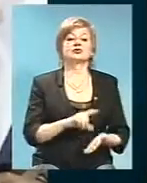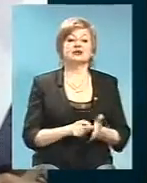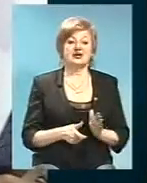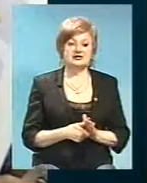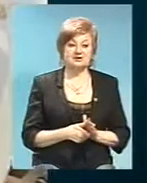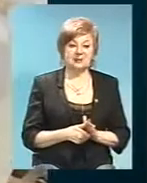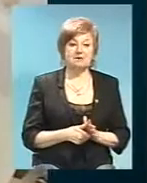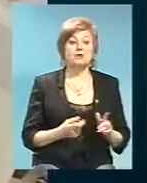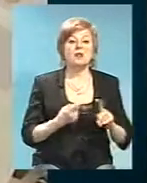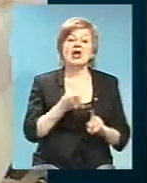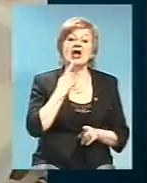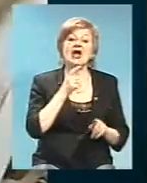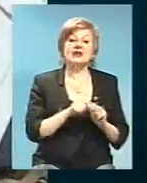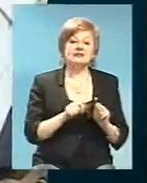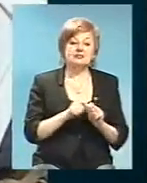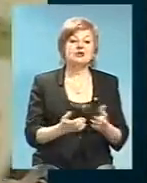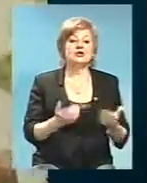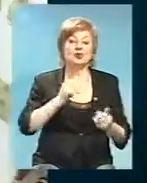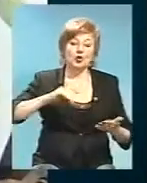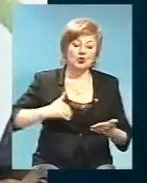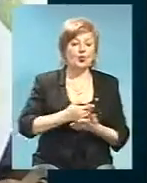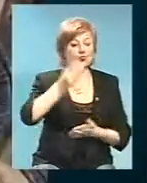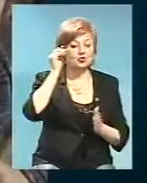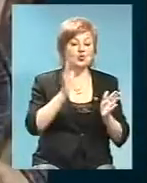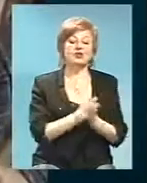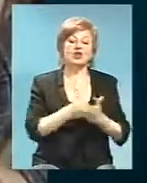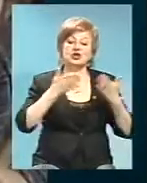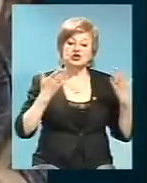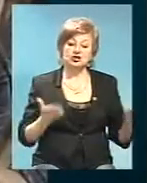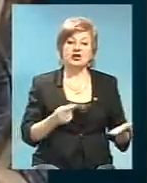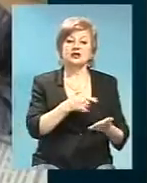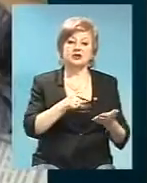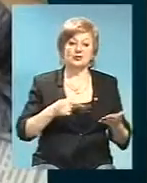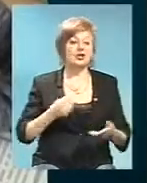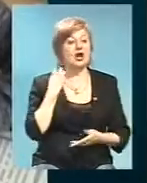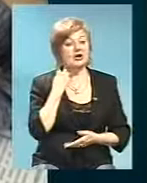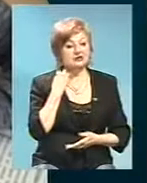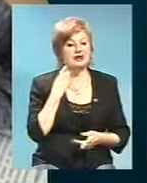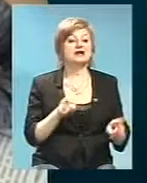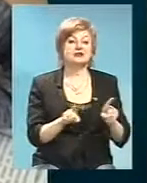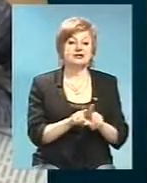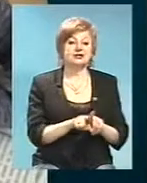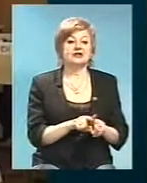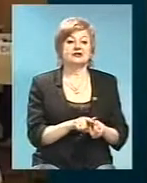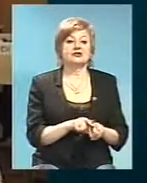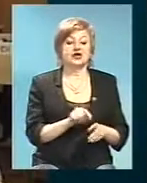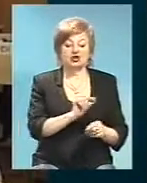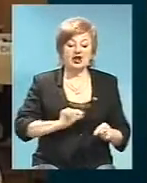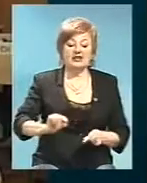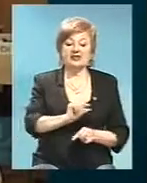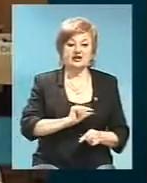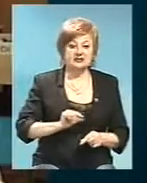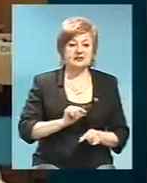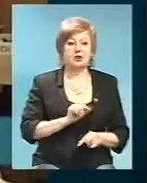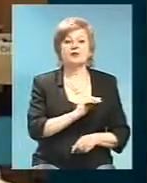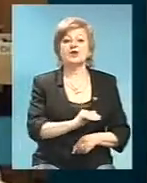освітнього експерименту першачки отримали нові навчальні зошити та підручники, зокрема, із англійської, а також аудіодиски. Дітки працюють